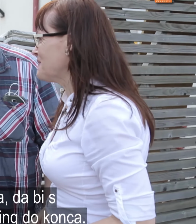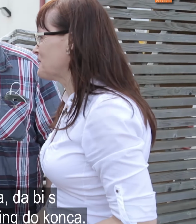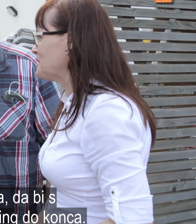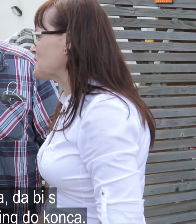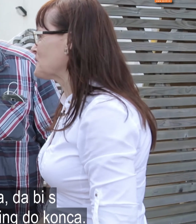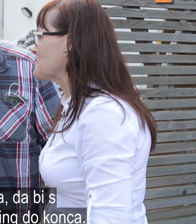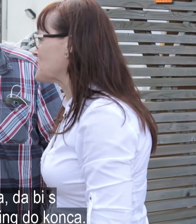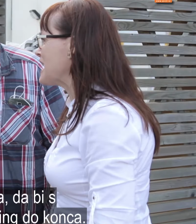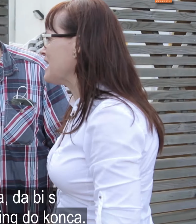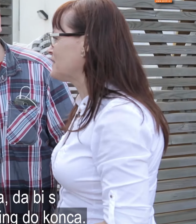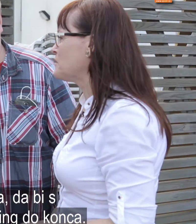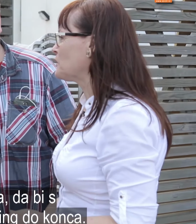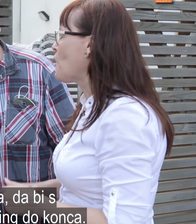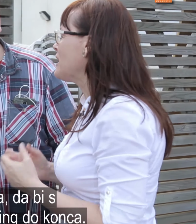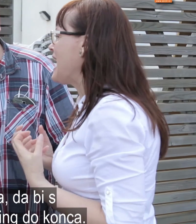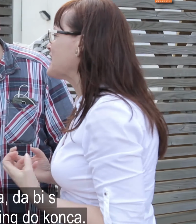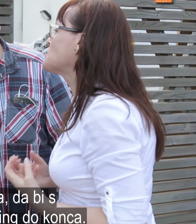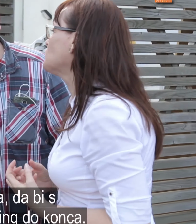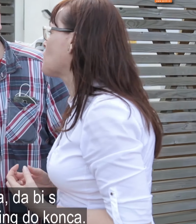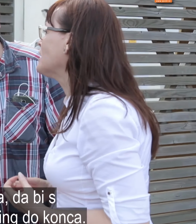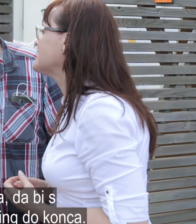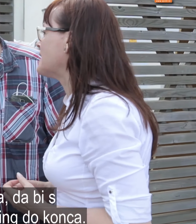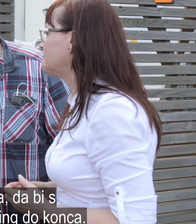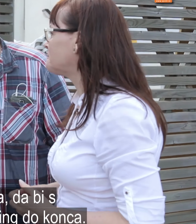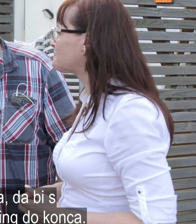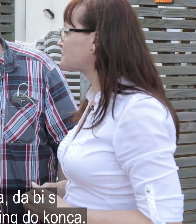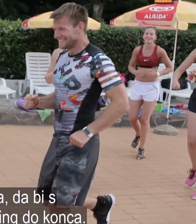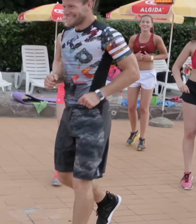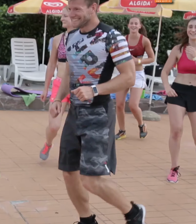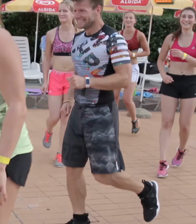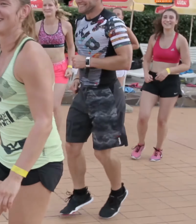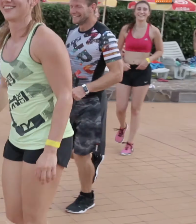Ja, jaz bi tudi isto tako želela, da bi bilo tako energičen do konca.